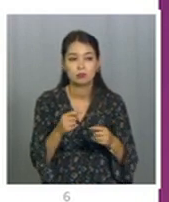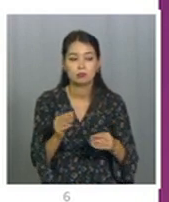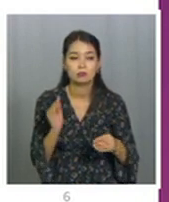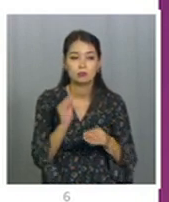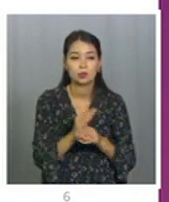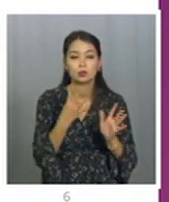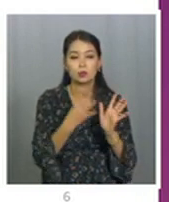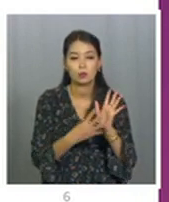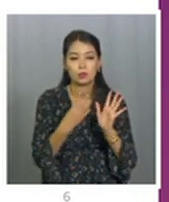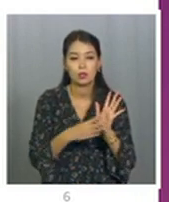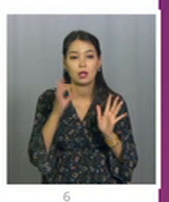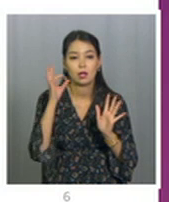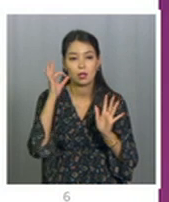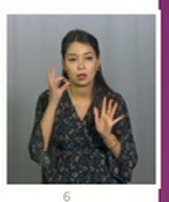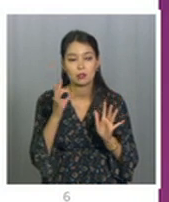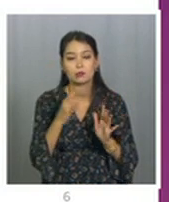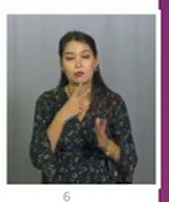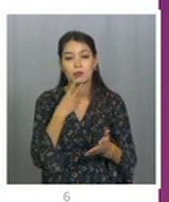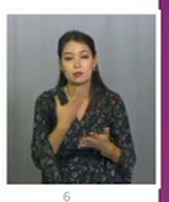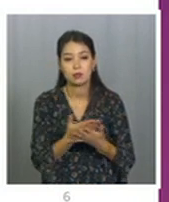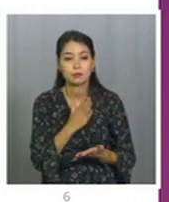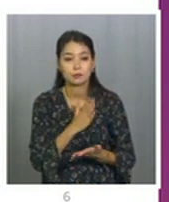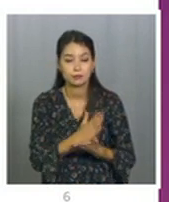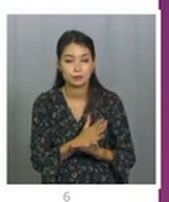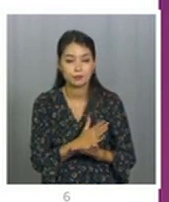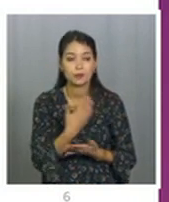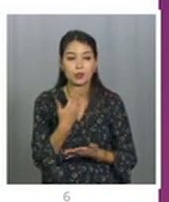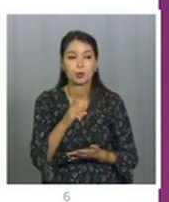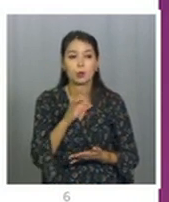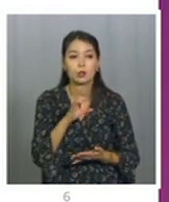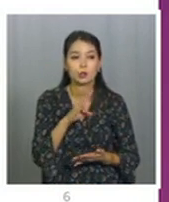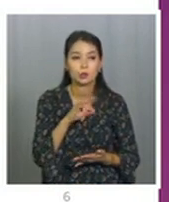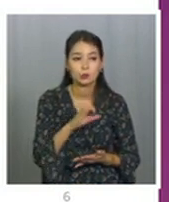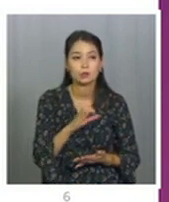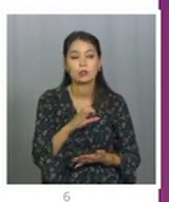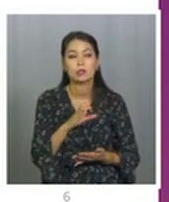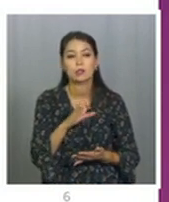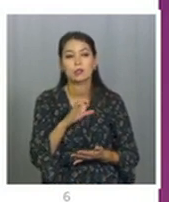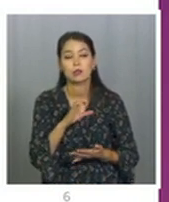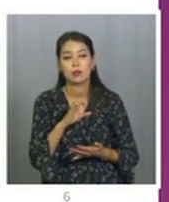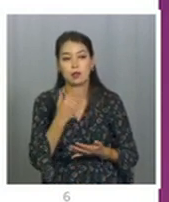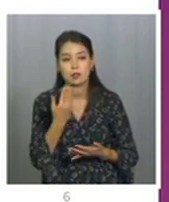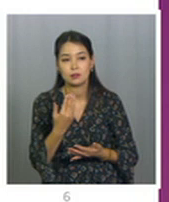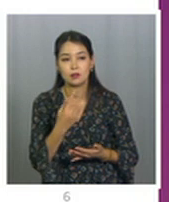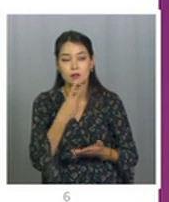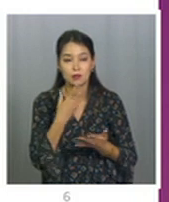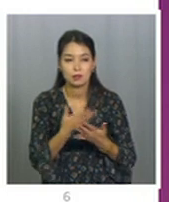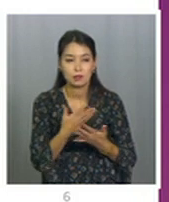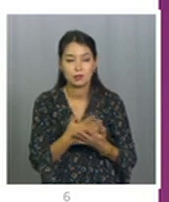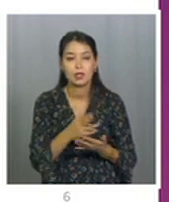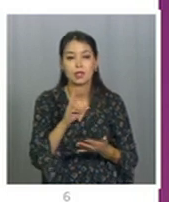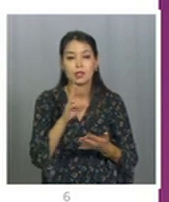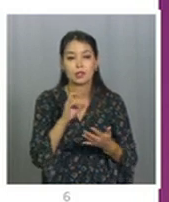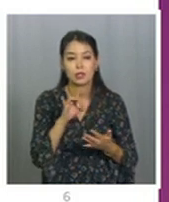градусқа озып отыратынын байқаймыз. Міне косинустықтан, яғни тоқ күші міне кернеуден пи бөлінген